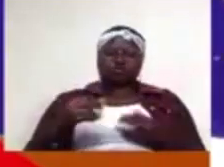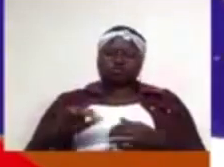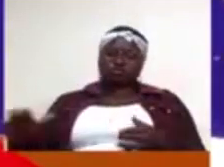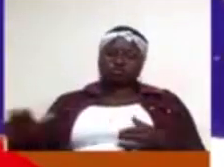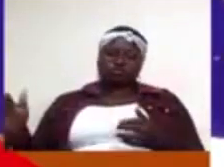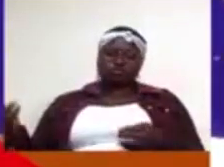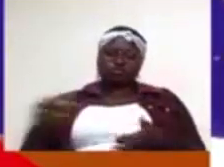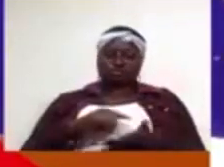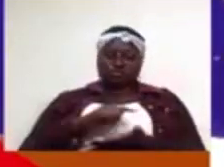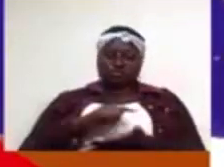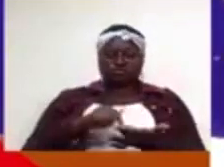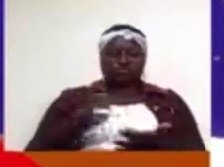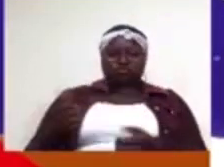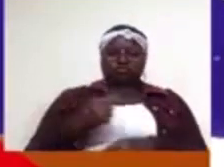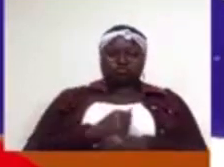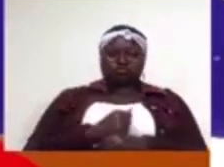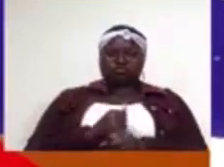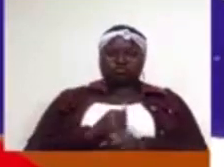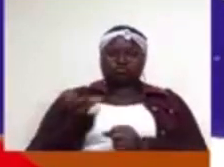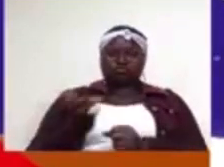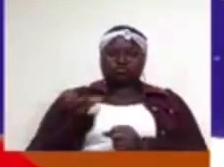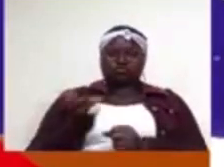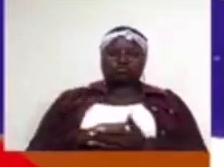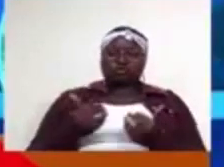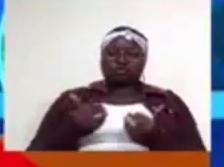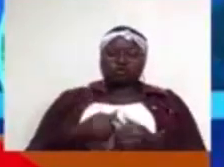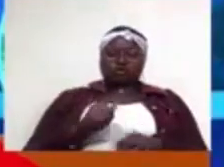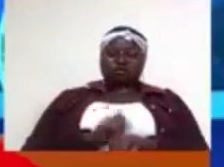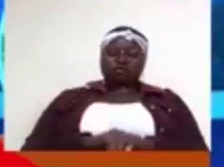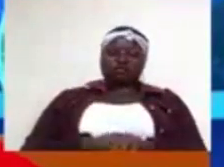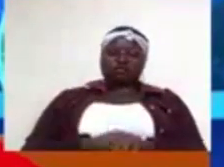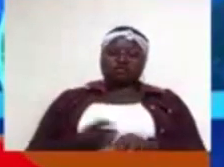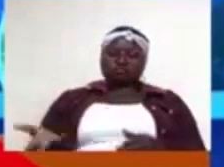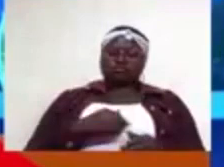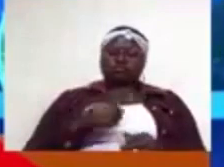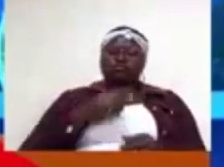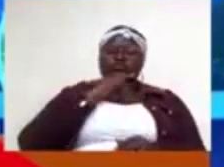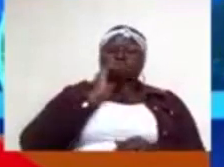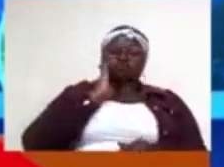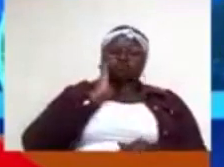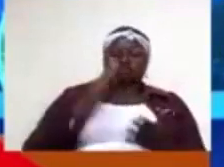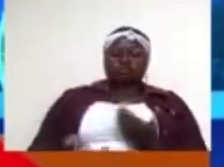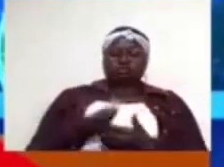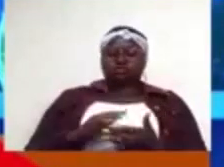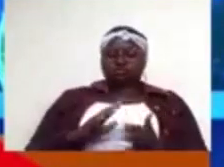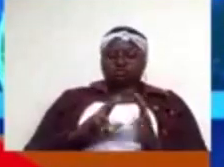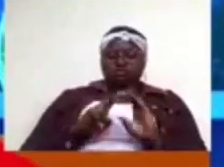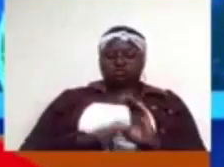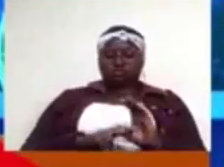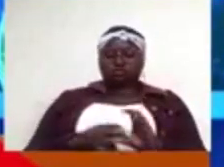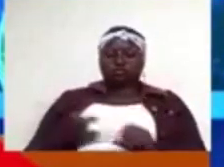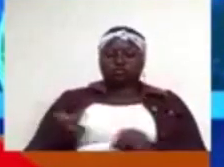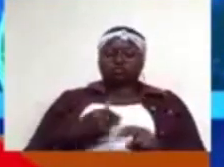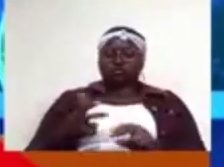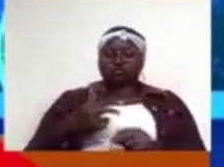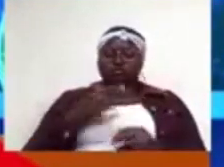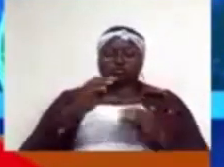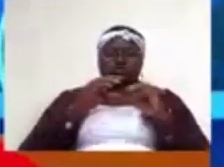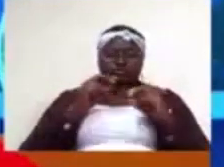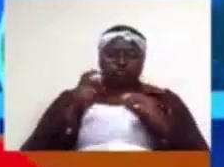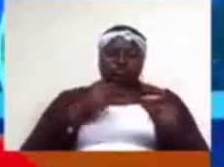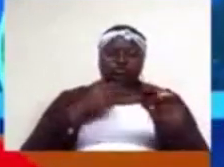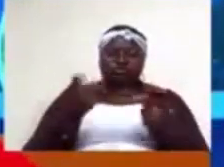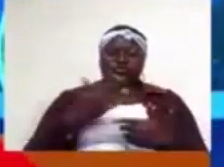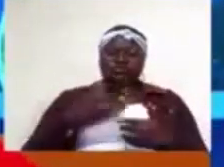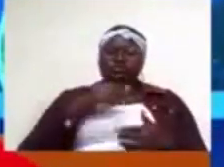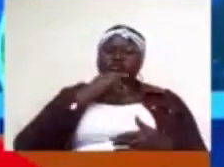urenda gatagatiini gaka eke ati na dari ona kahita ga kugia na muciari wake maikare thi maranirie amwire mami kana